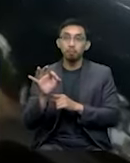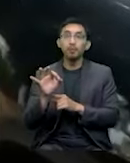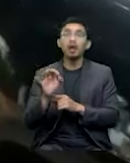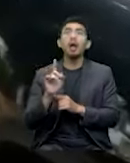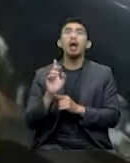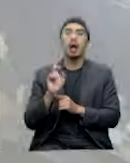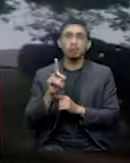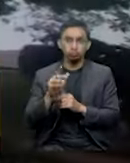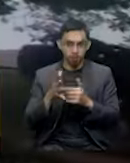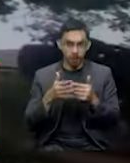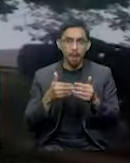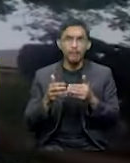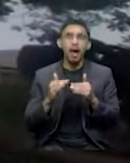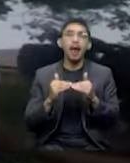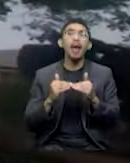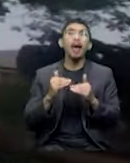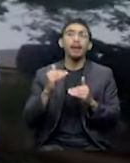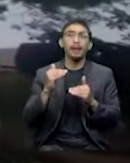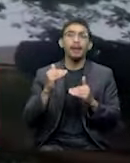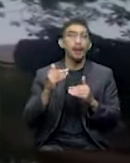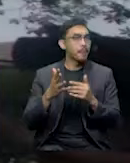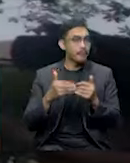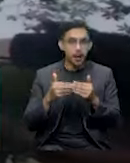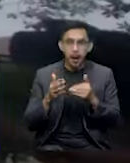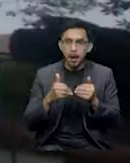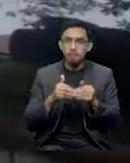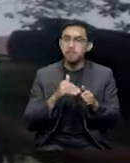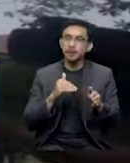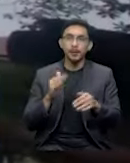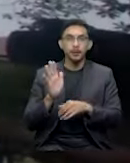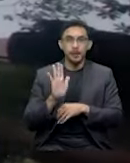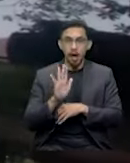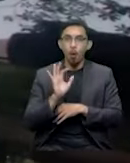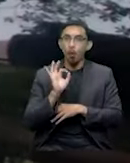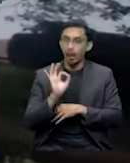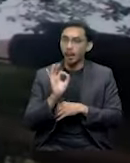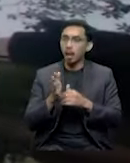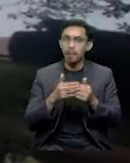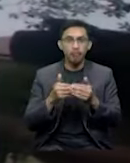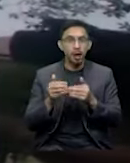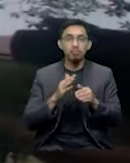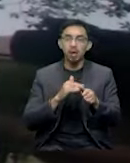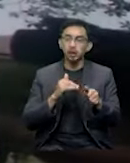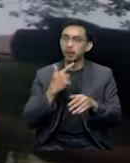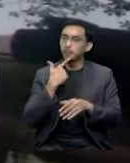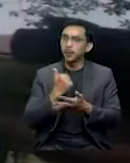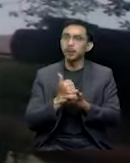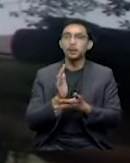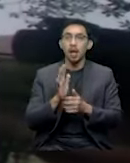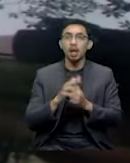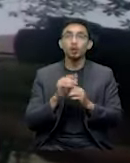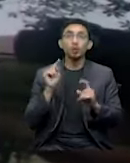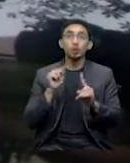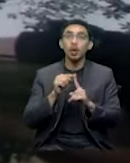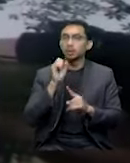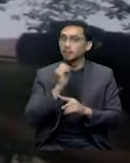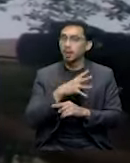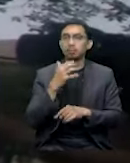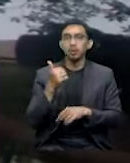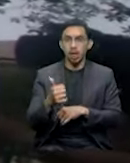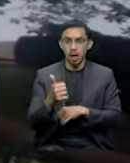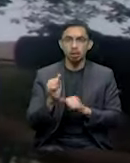asal nggak macet. Ya kalau nggak macet sih setuju-setuju aja. Gitu. Jadi lebih cepat ya? Iya, lebih cepat gitu. Soalnya kan kita ngubur